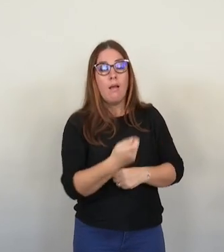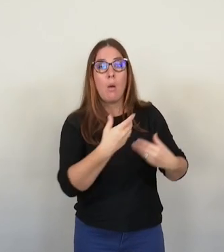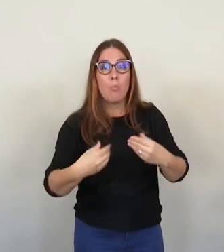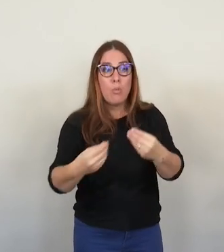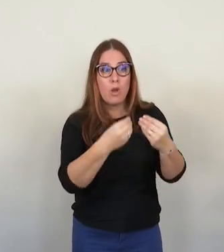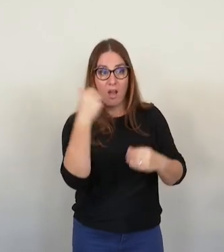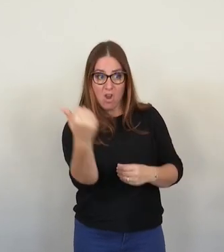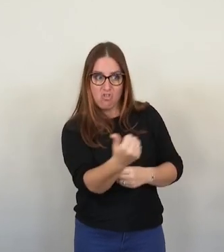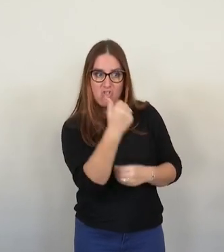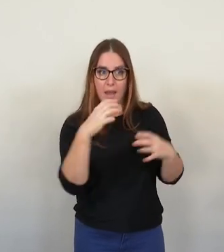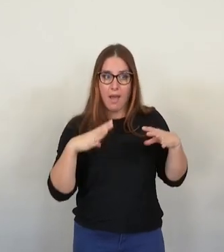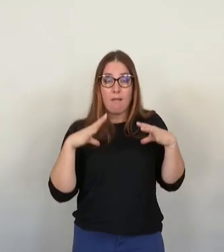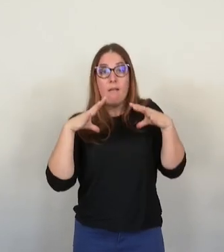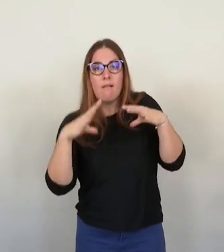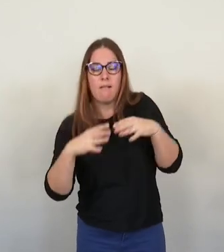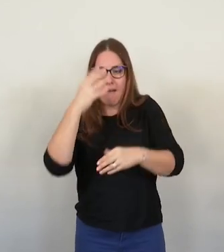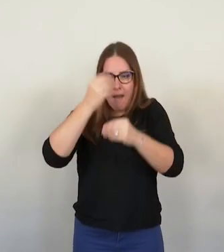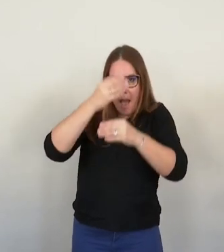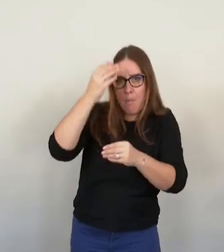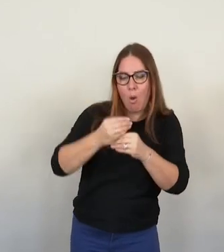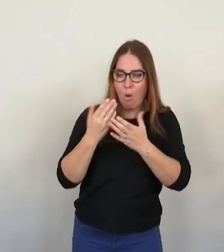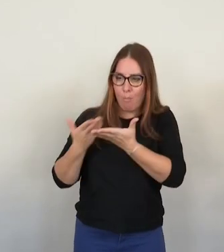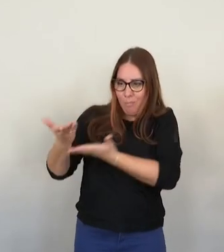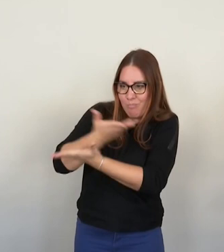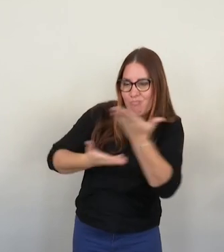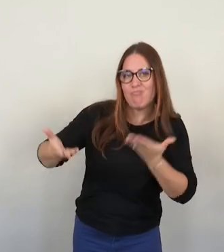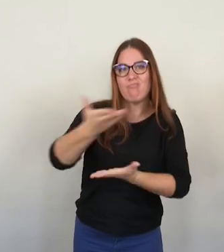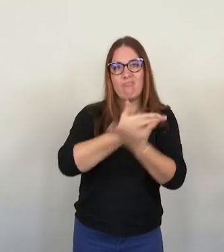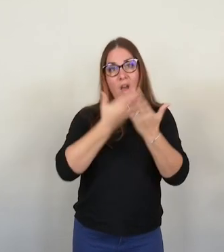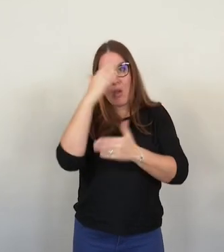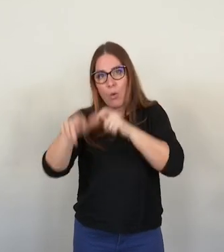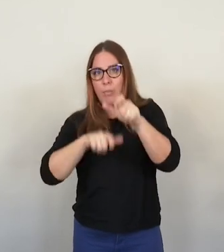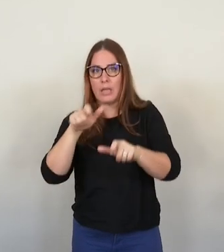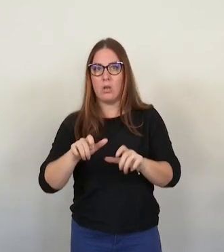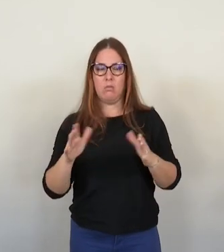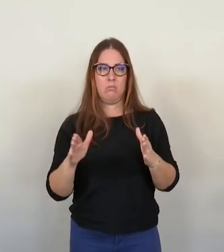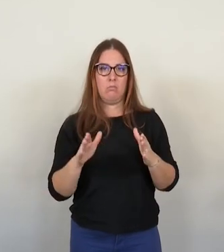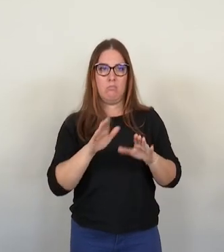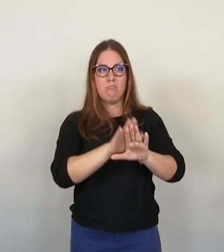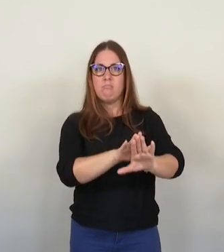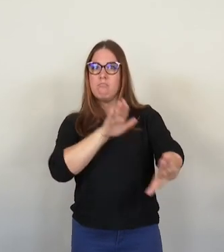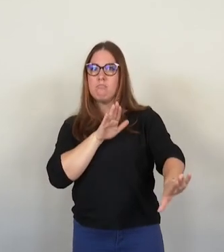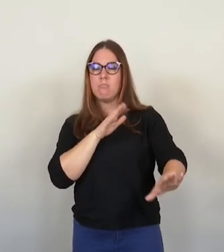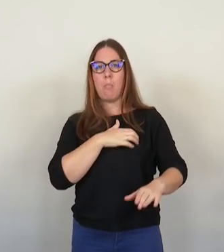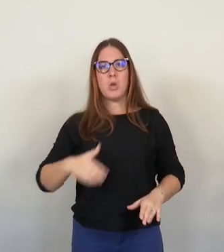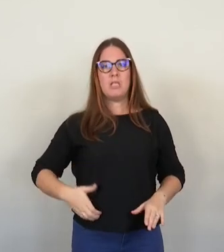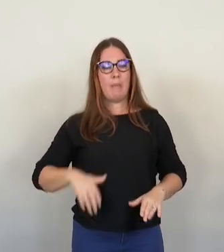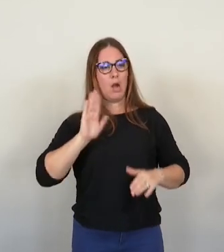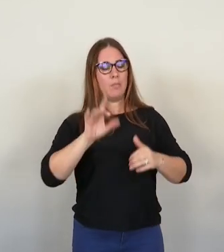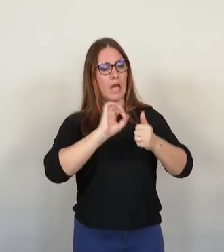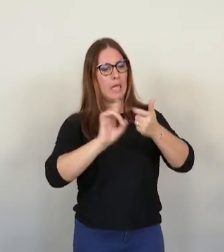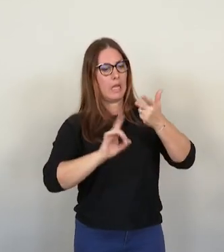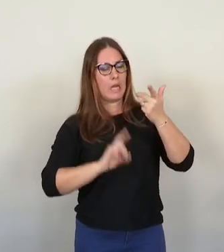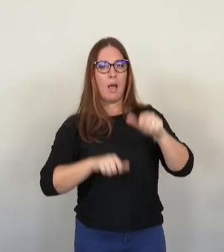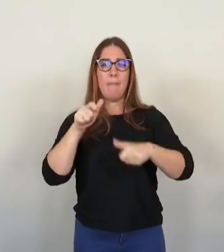chacun devienne acteur de ces apprentissages pour les partager avec d'autres ce n'est pas en l'enfermant dans des logique municipale encadré par des